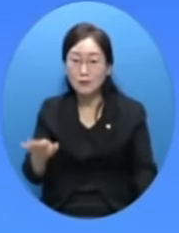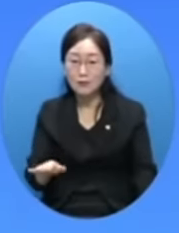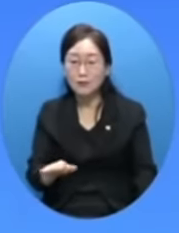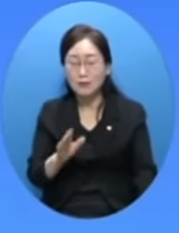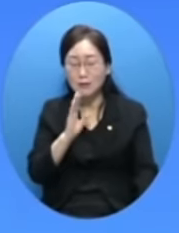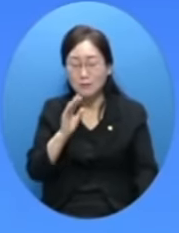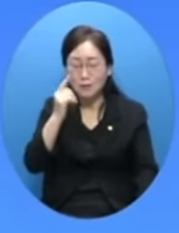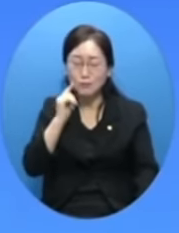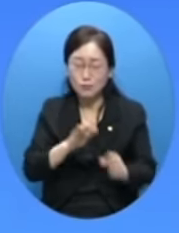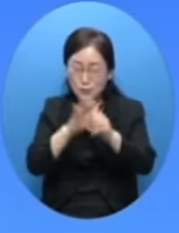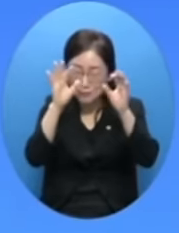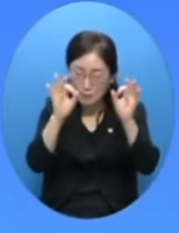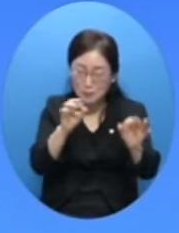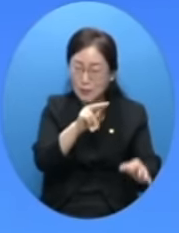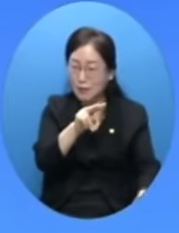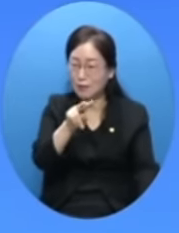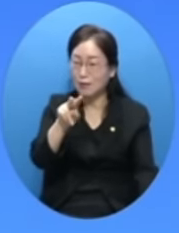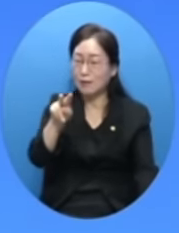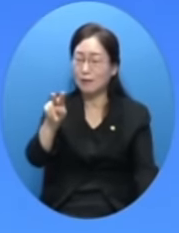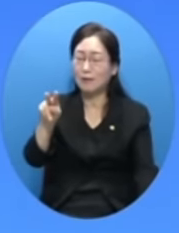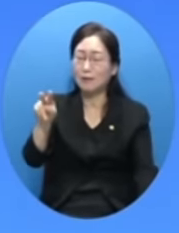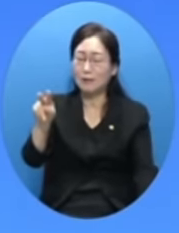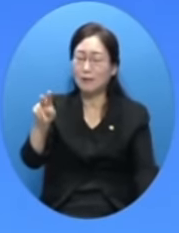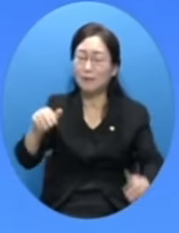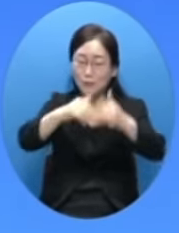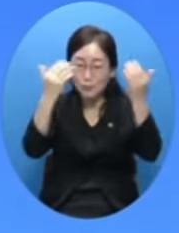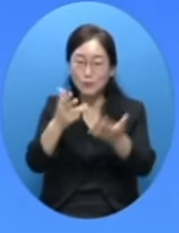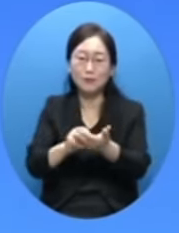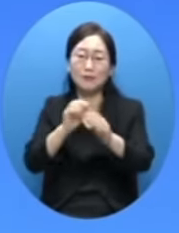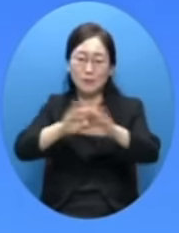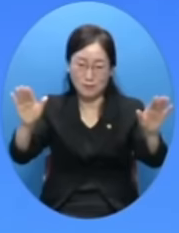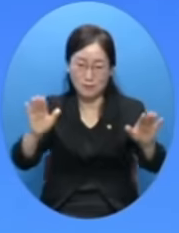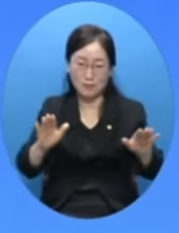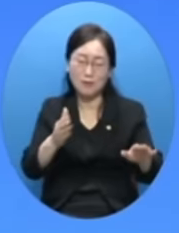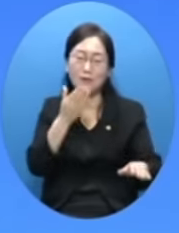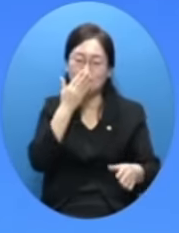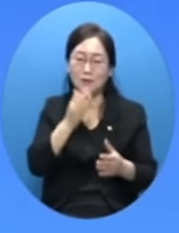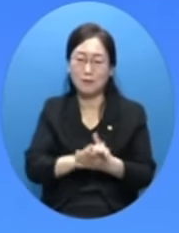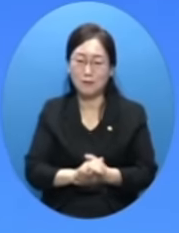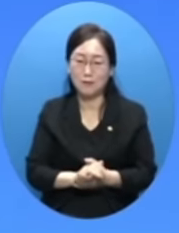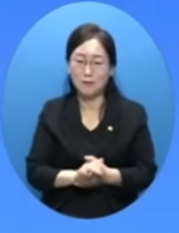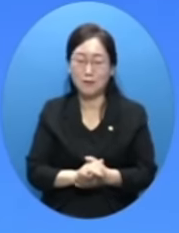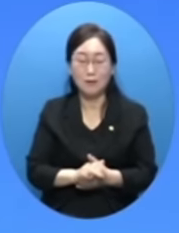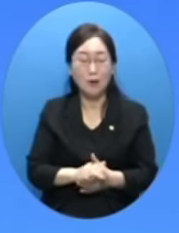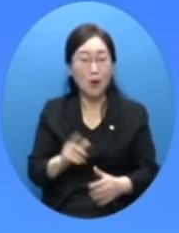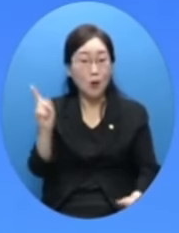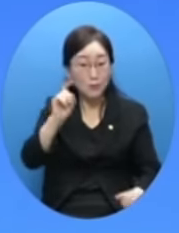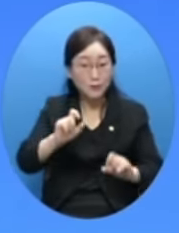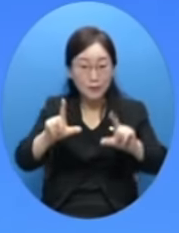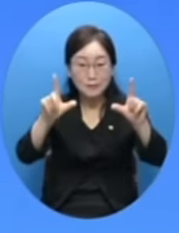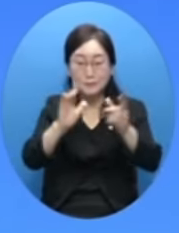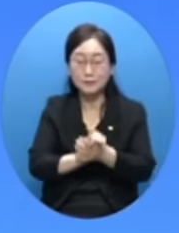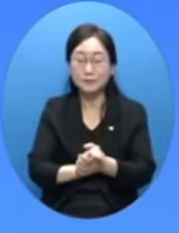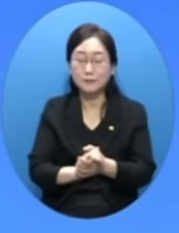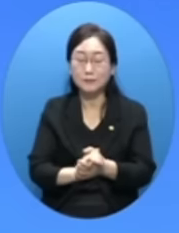주님 우리를 긍휼히 보실 때, 우리를 불쌍히 보실 때 모든 문제가 해결되는 것입니다. 하루는